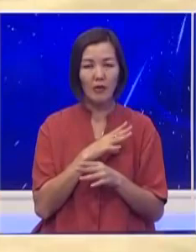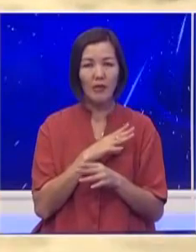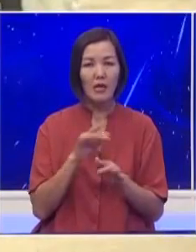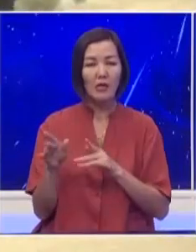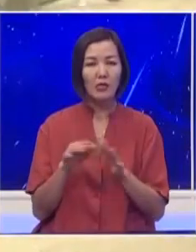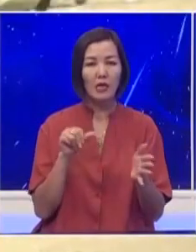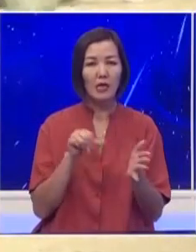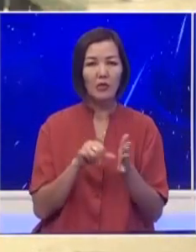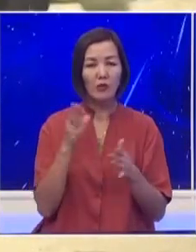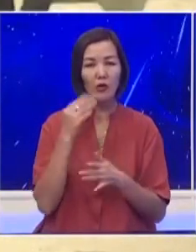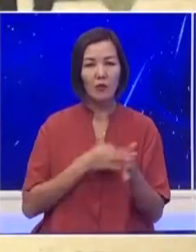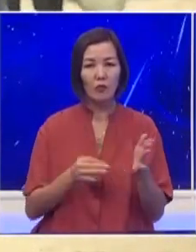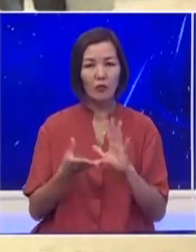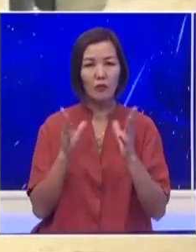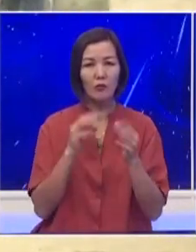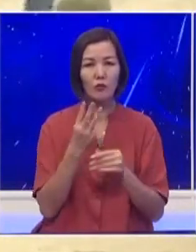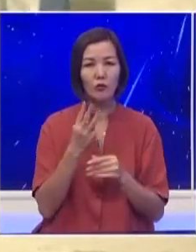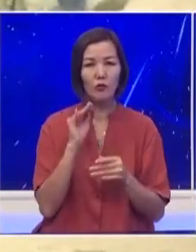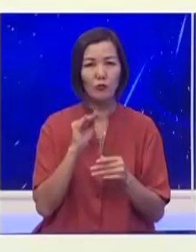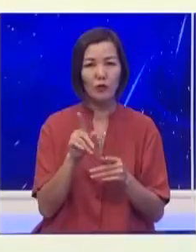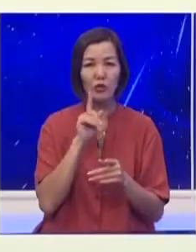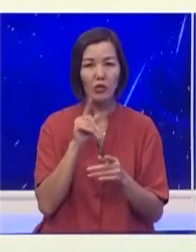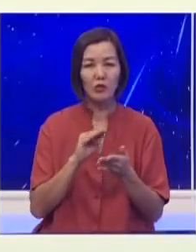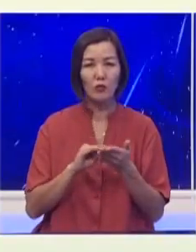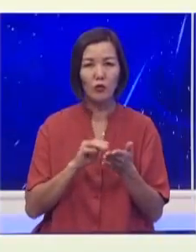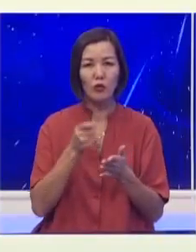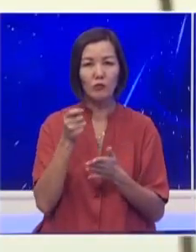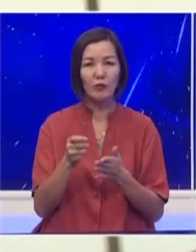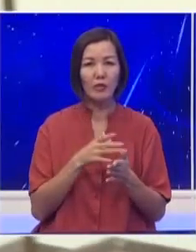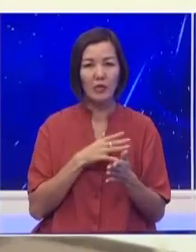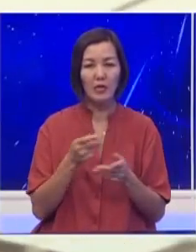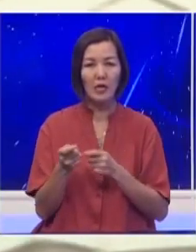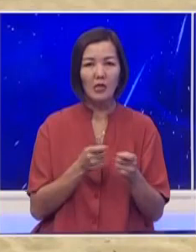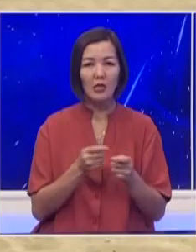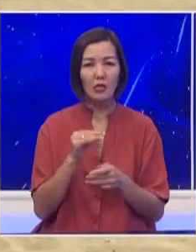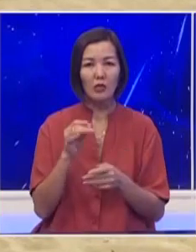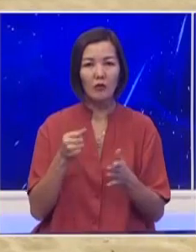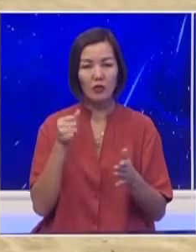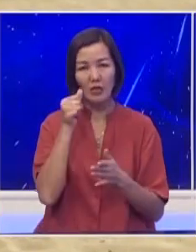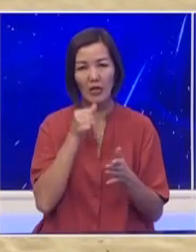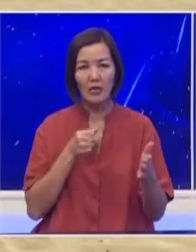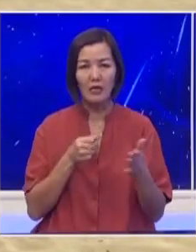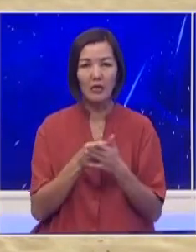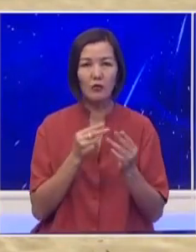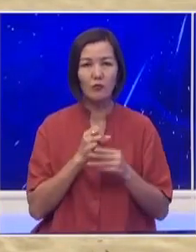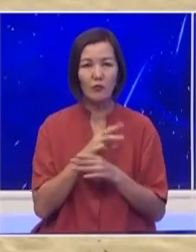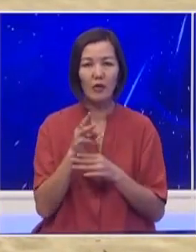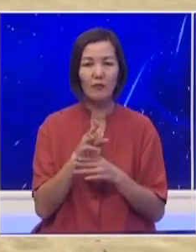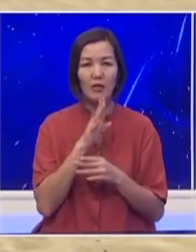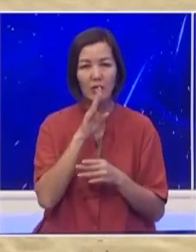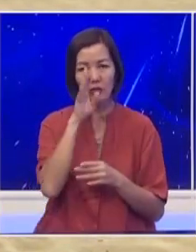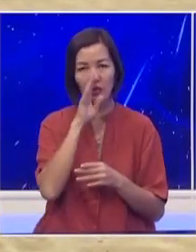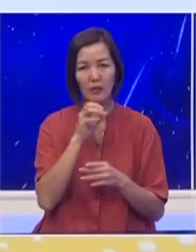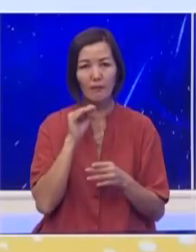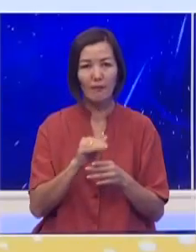Аталмыш шараға қатысуға Алматы облысы бойынша 3000 жас өтініш берген. Штаб жетекшісі 90 айына дейін жұмыспен қамтылған қыз жігіт саны 1000-ға